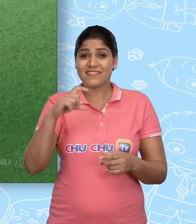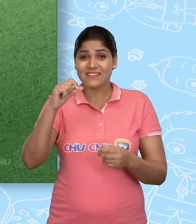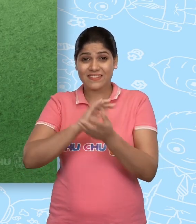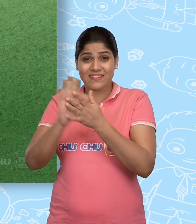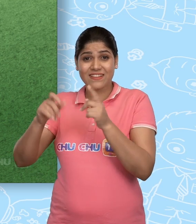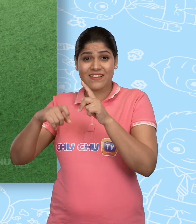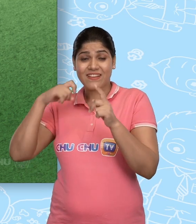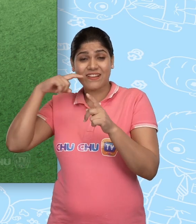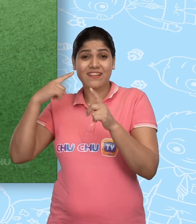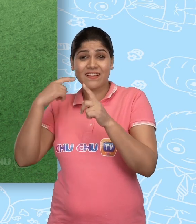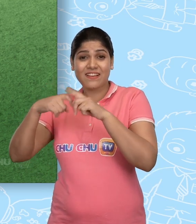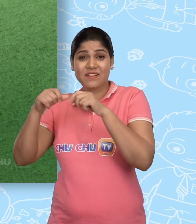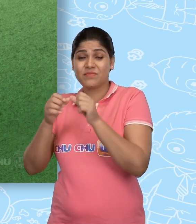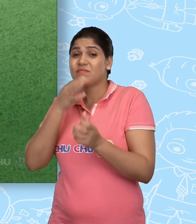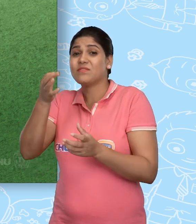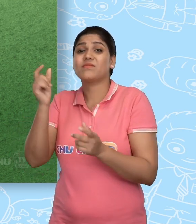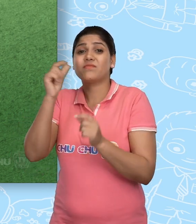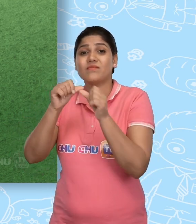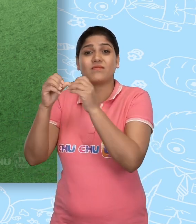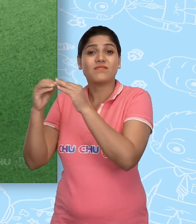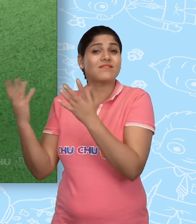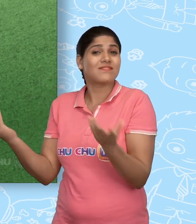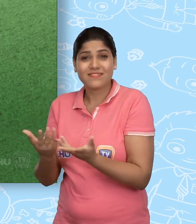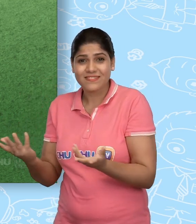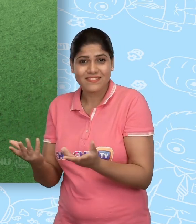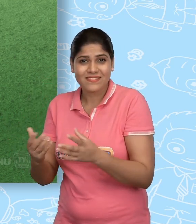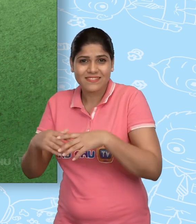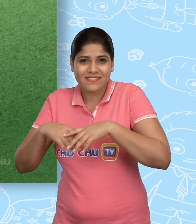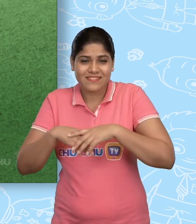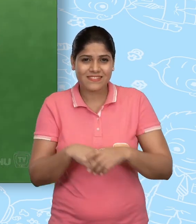चीका, बताओ ये कौन सा अक्षर है?